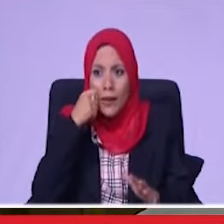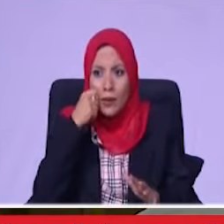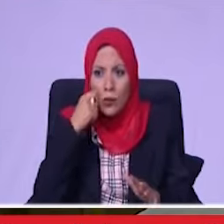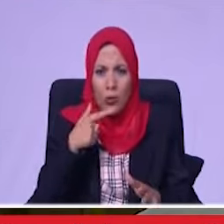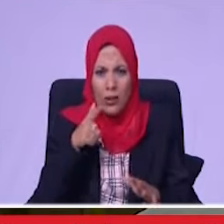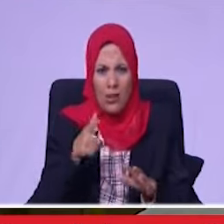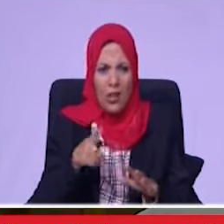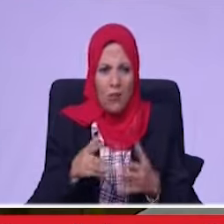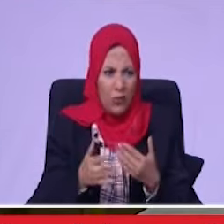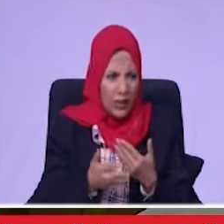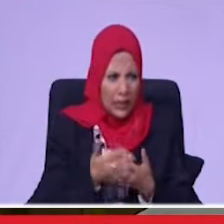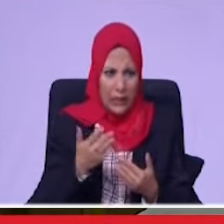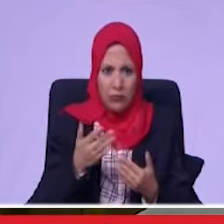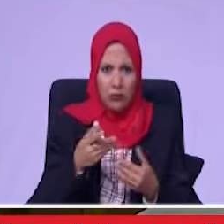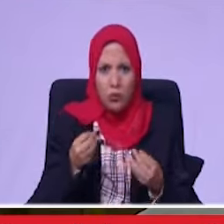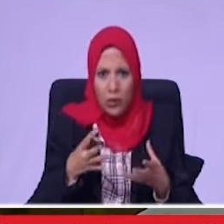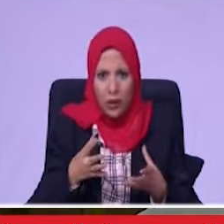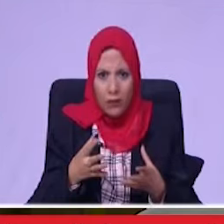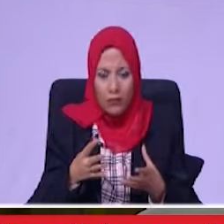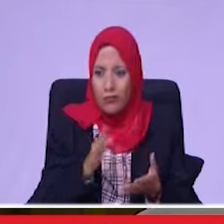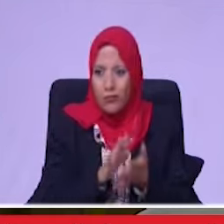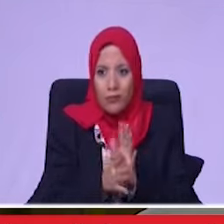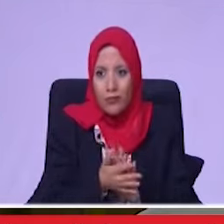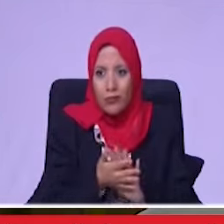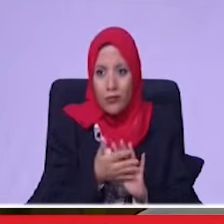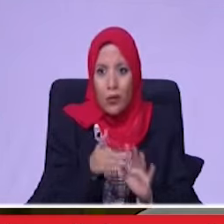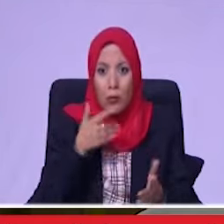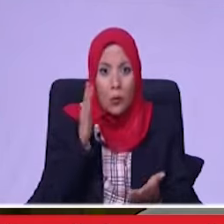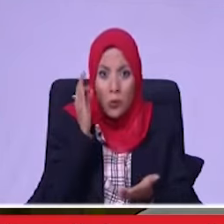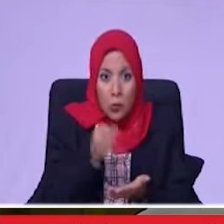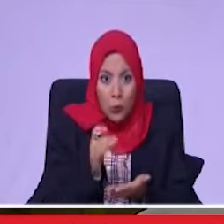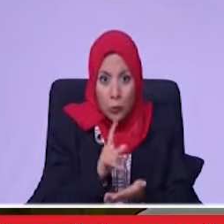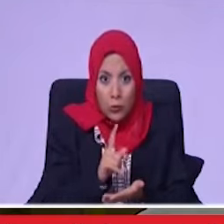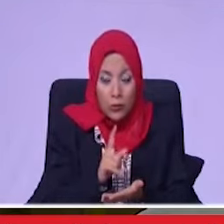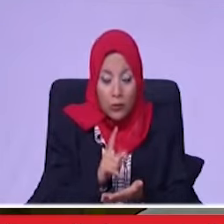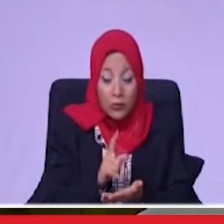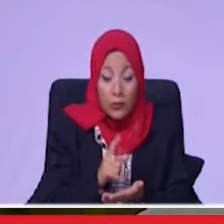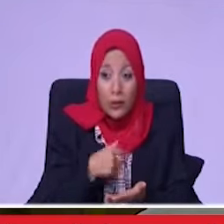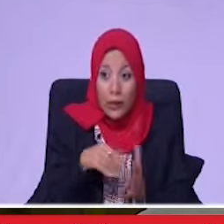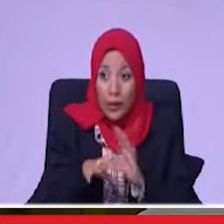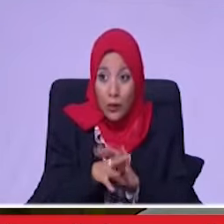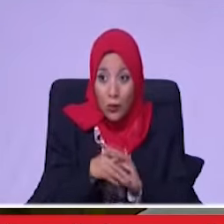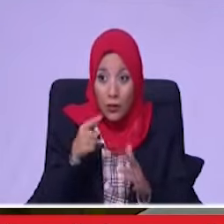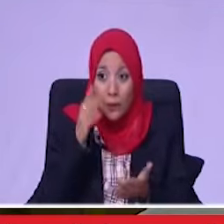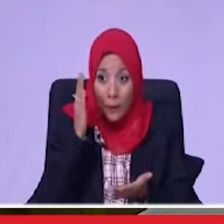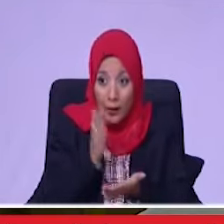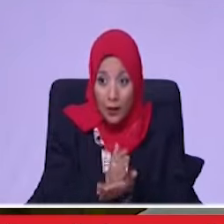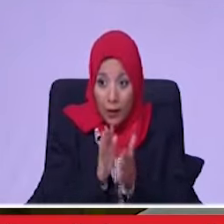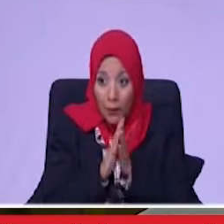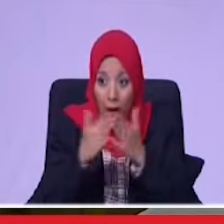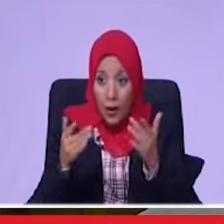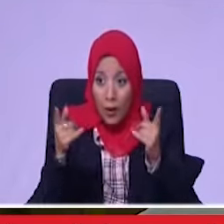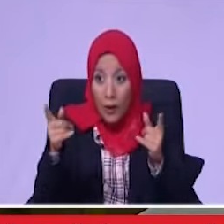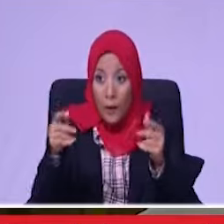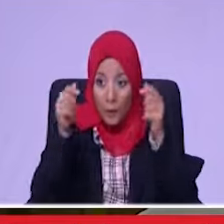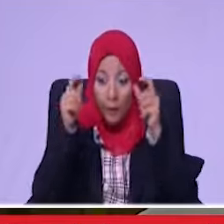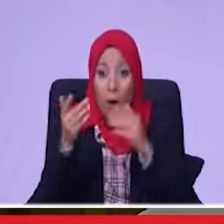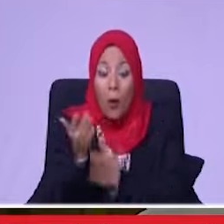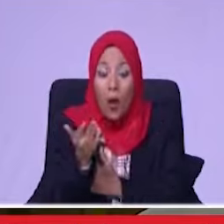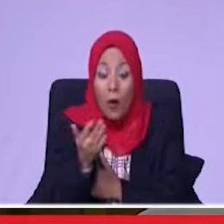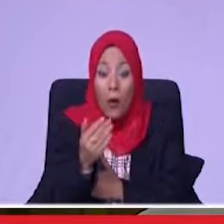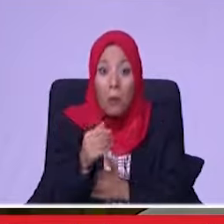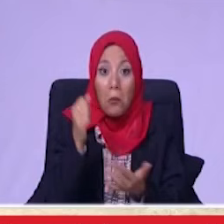ده يعني ممكن حاجة مش مظبوطة يعني، لكن عايز أقول لحضراتكم أنا معايا تقرير طبي من وزارة الصحة إنه